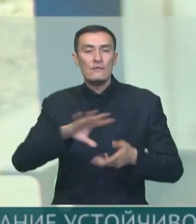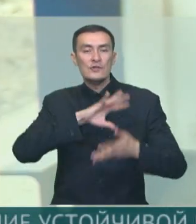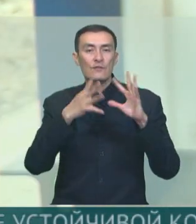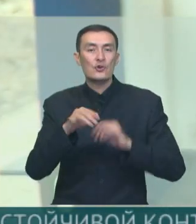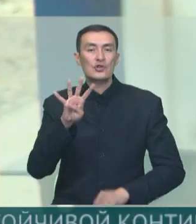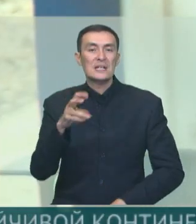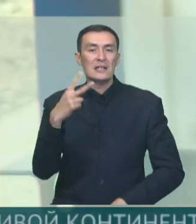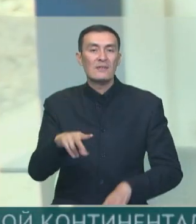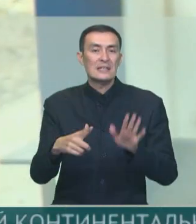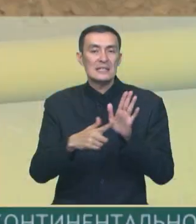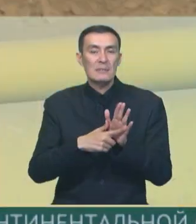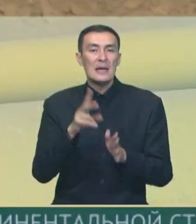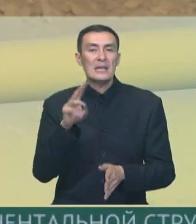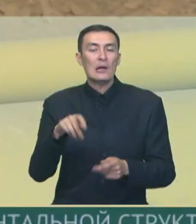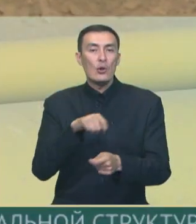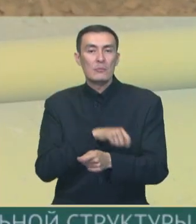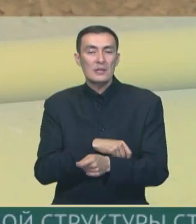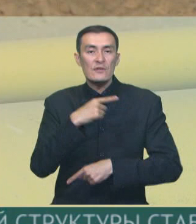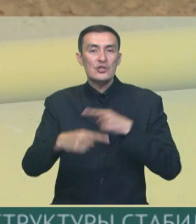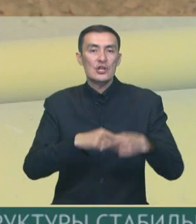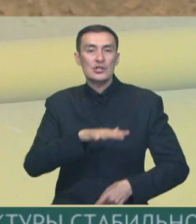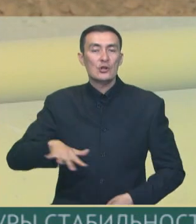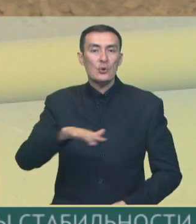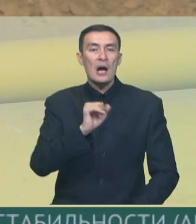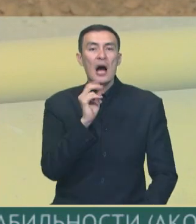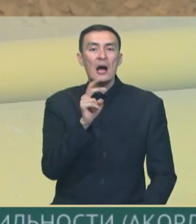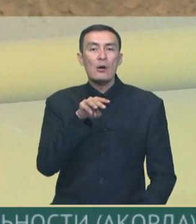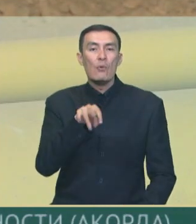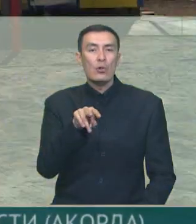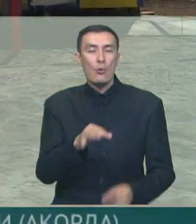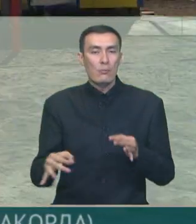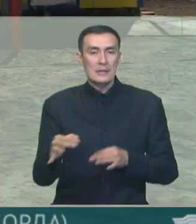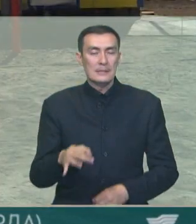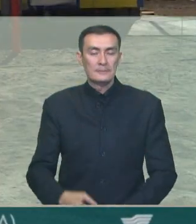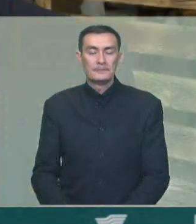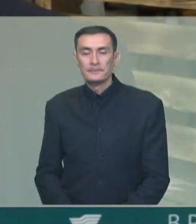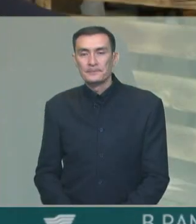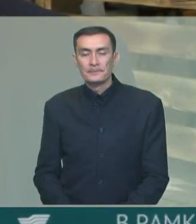протяженностью 427 километров пройдет по территории Акмолинской области.